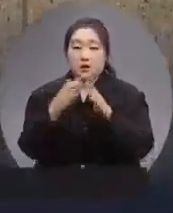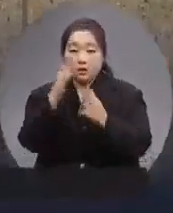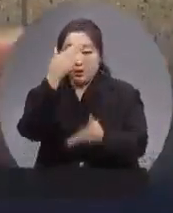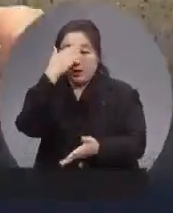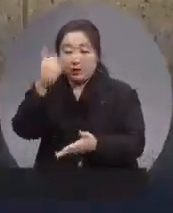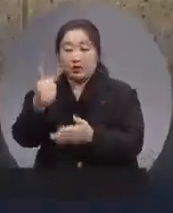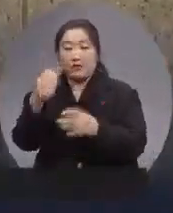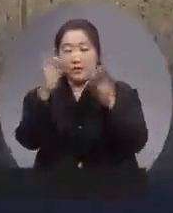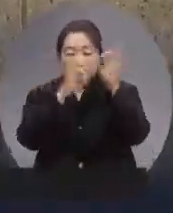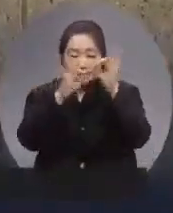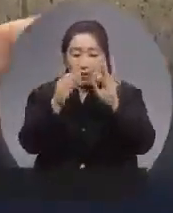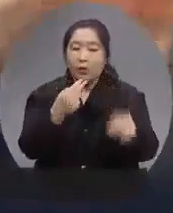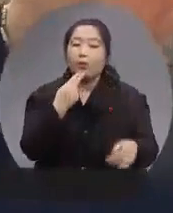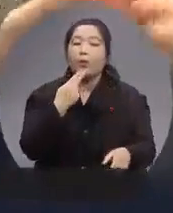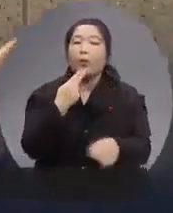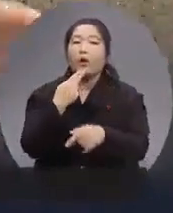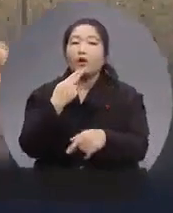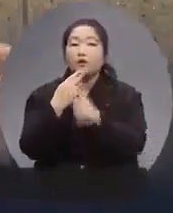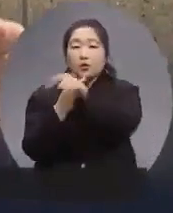찾으니까 못 찾았지 그래서